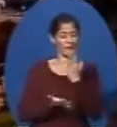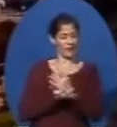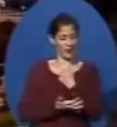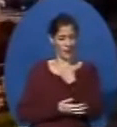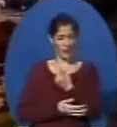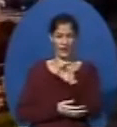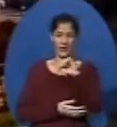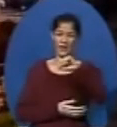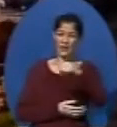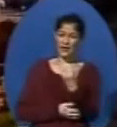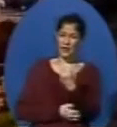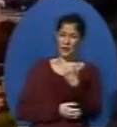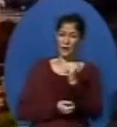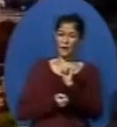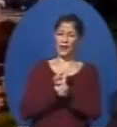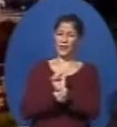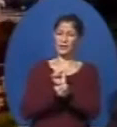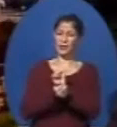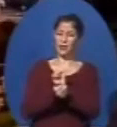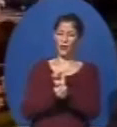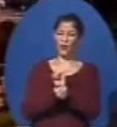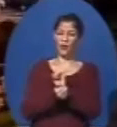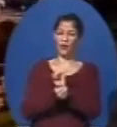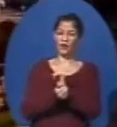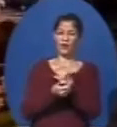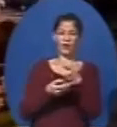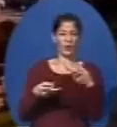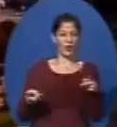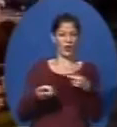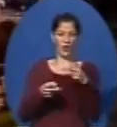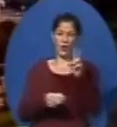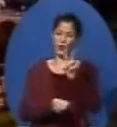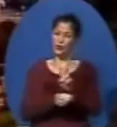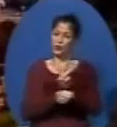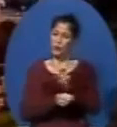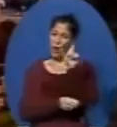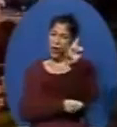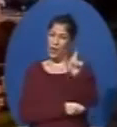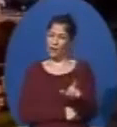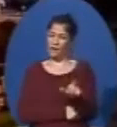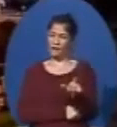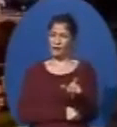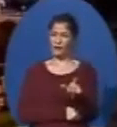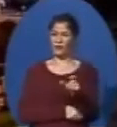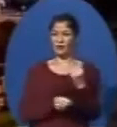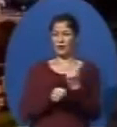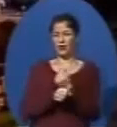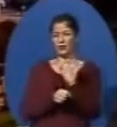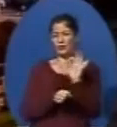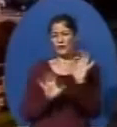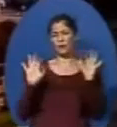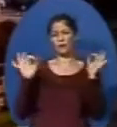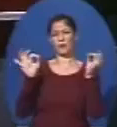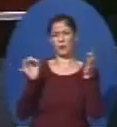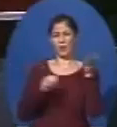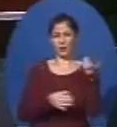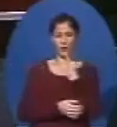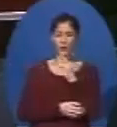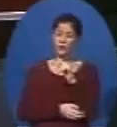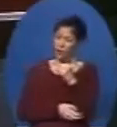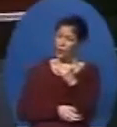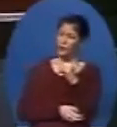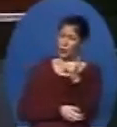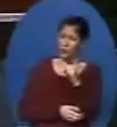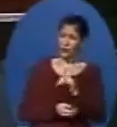הסוהר, התנאים שם אינם מאפשרים את זאת, אבל הכינו אגף מיוחד לצורך הזה. נכון. הכינו אגף מיוחד. אם לא